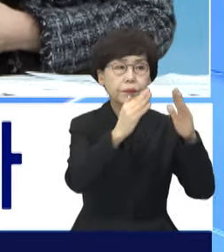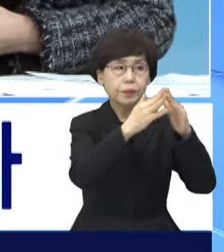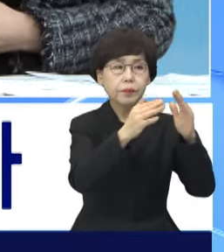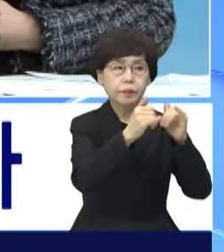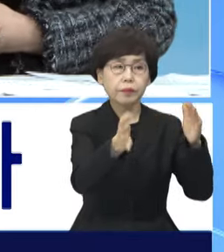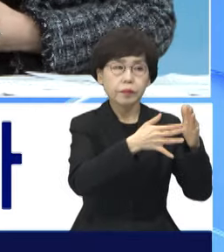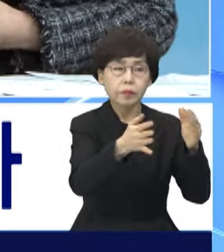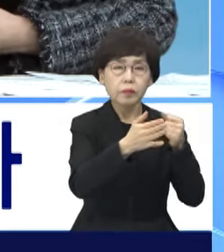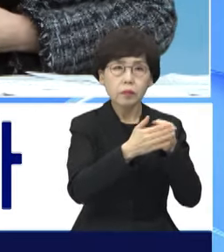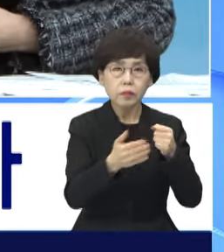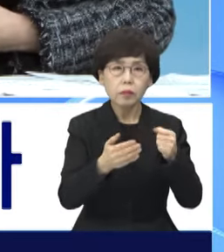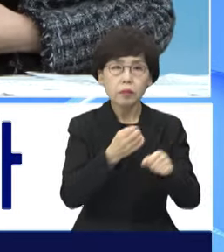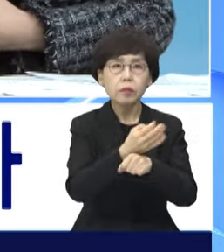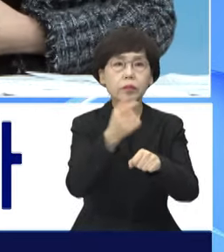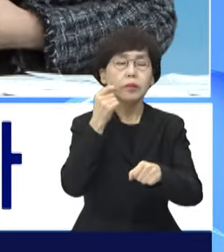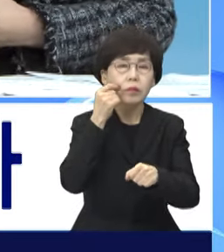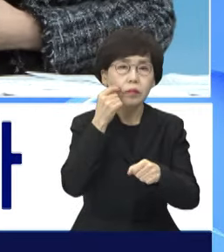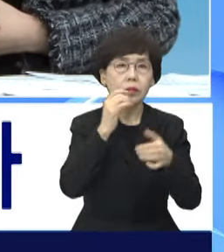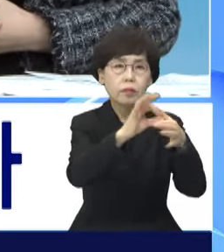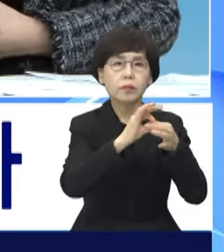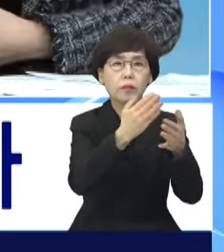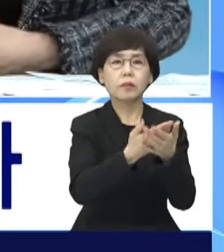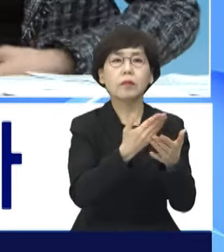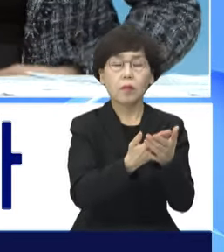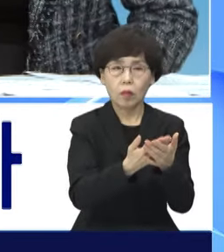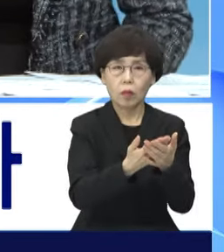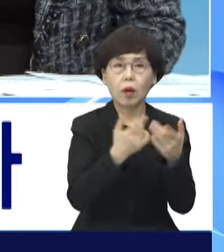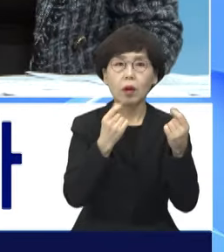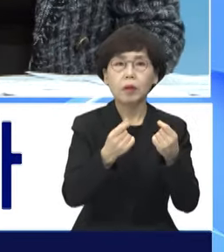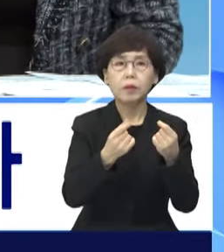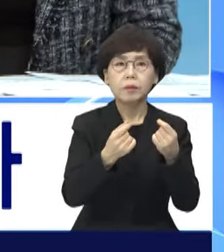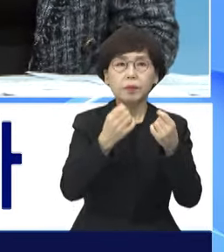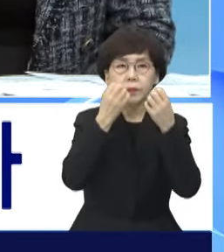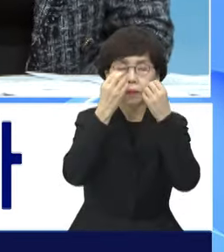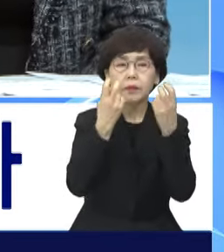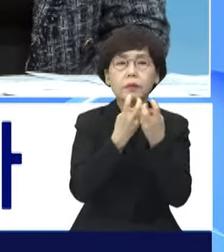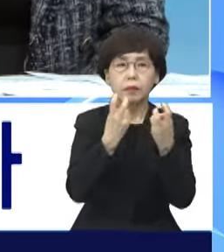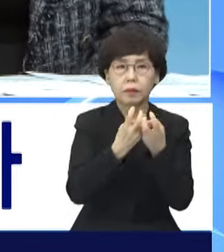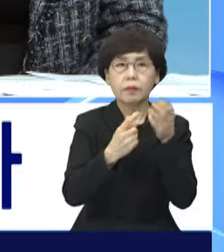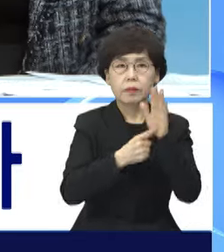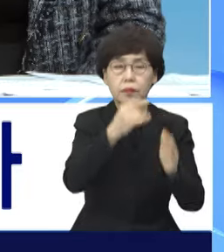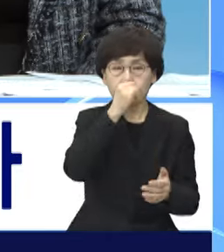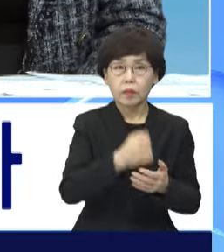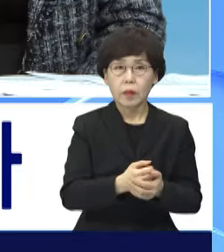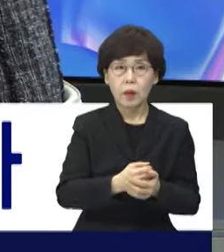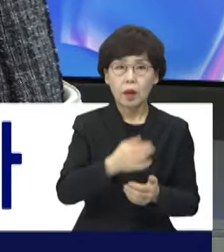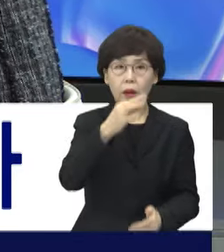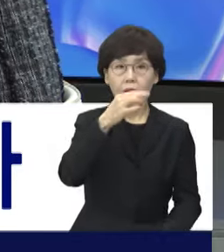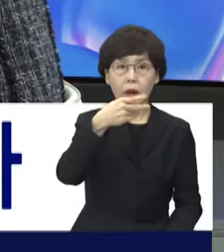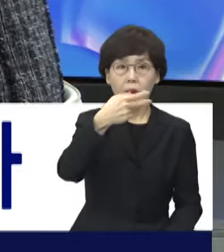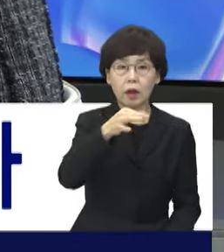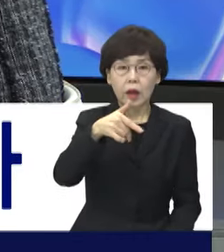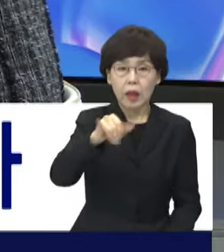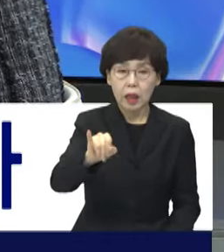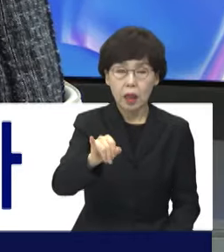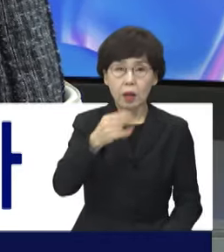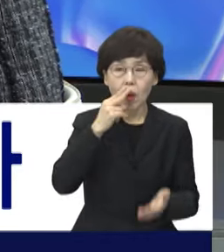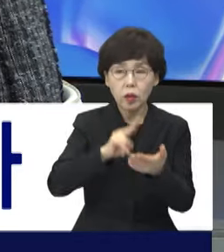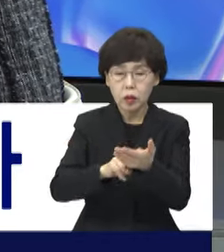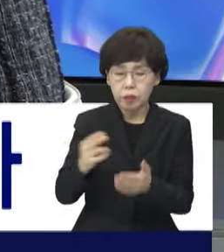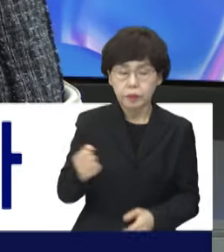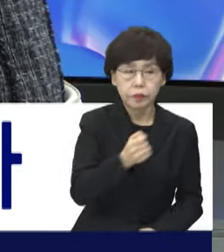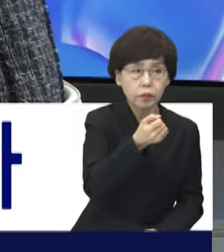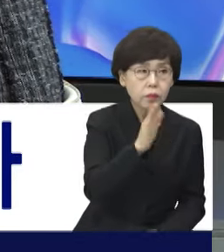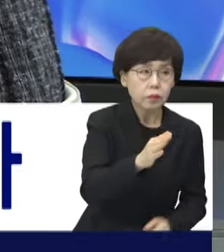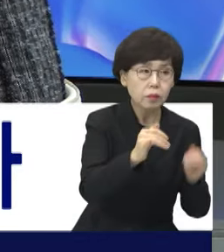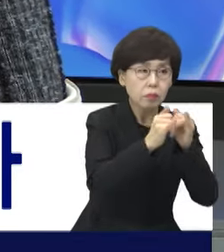연락을 달라라는 식으로 교묘하게 신종 수법이 발생을 하고 있습니다 아 등기가 도착을 했는데 부제 중이니까